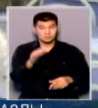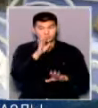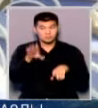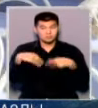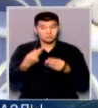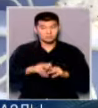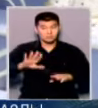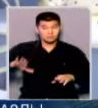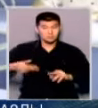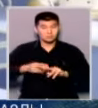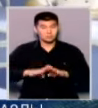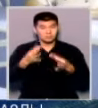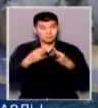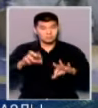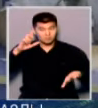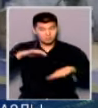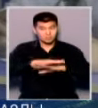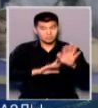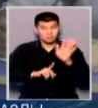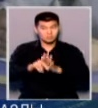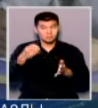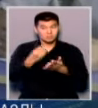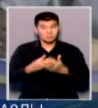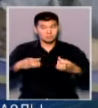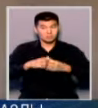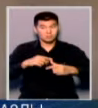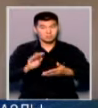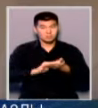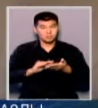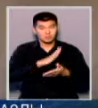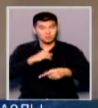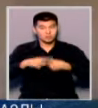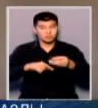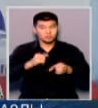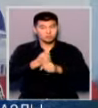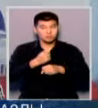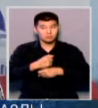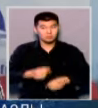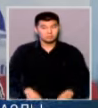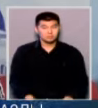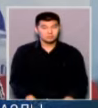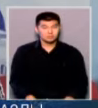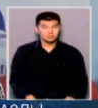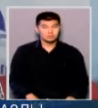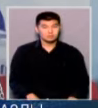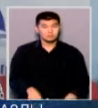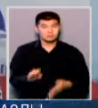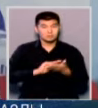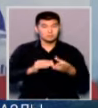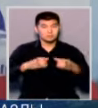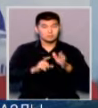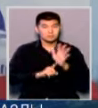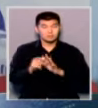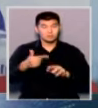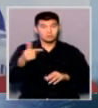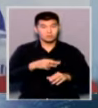берілді. Кейін олар тәуелсіздік басты құндылығымыз тақырыбында диктант жазды. Жоба өңірлердің барлық жерінде болып жатыр. Бізде